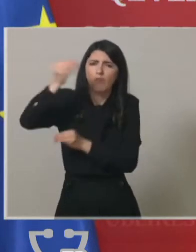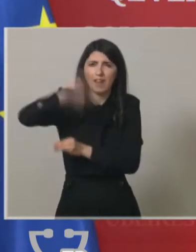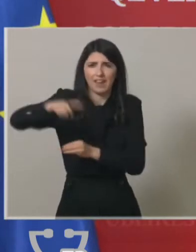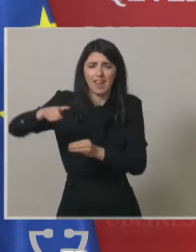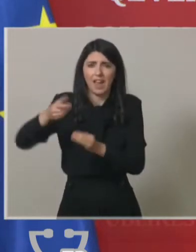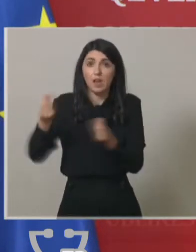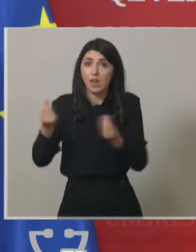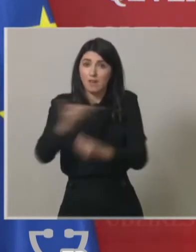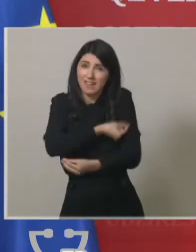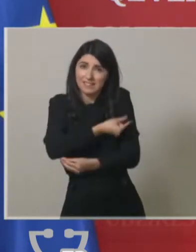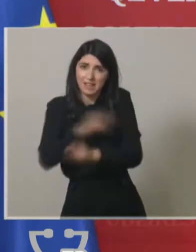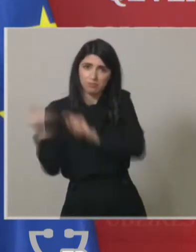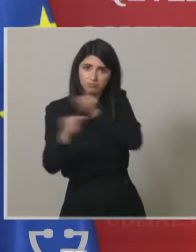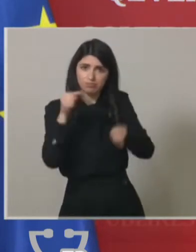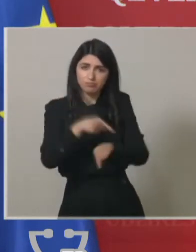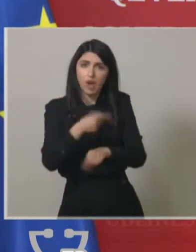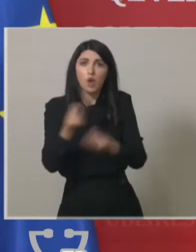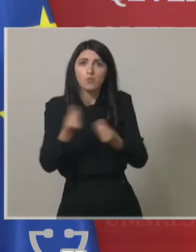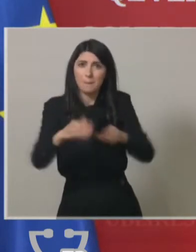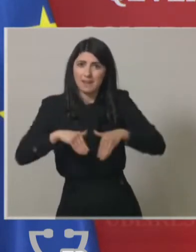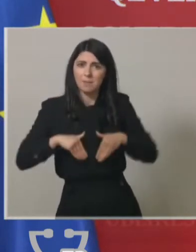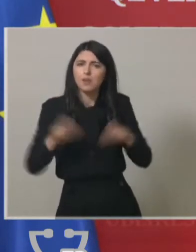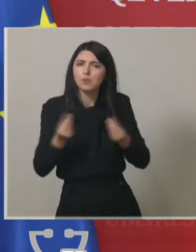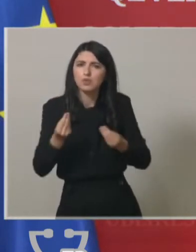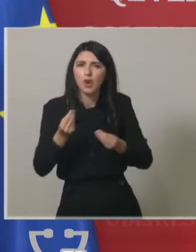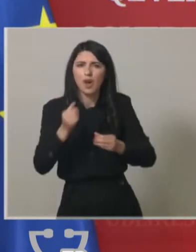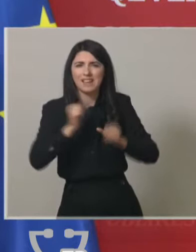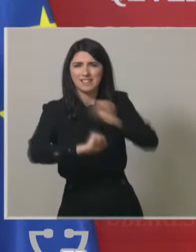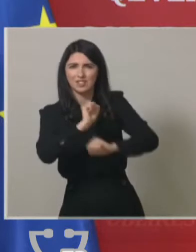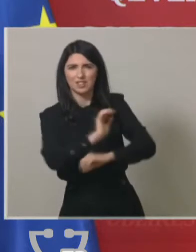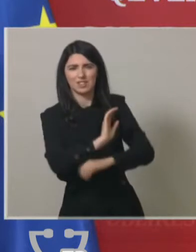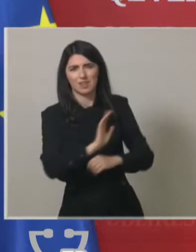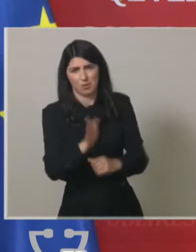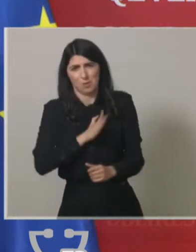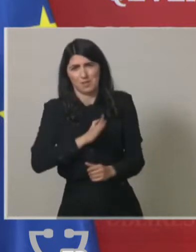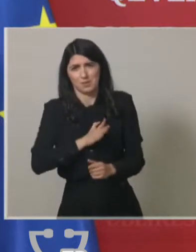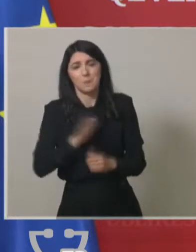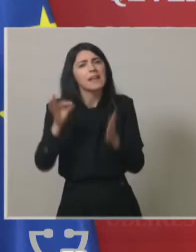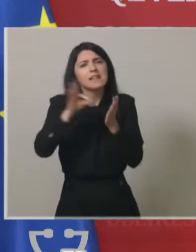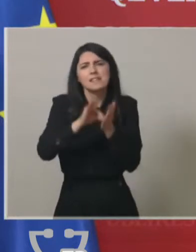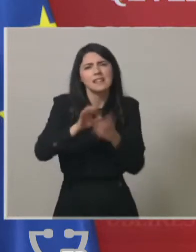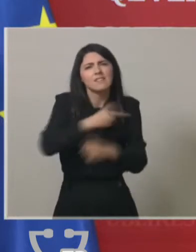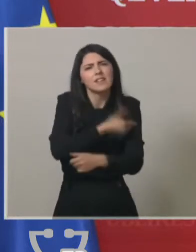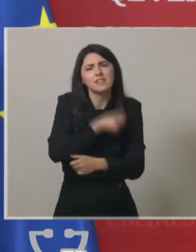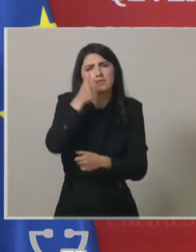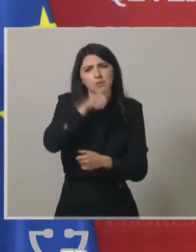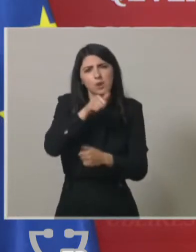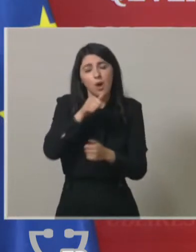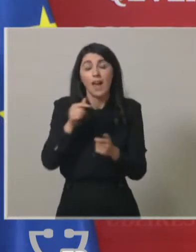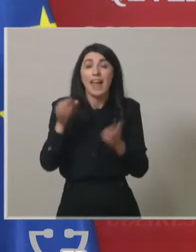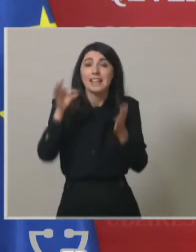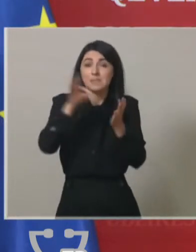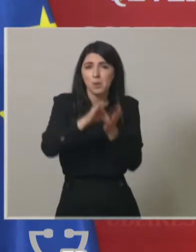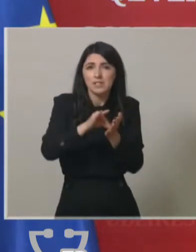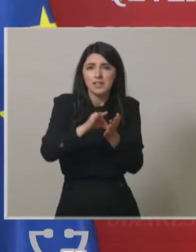да се заштитат од ризикот. Да не заборавиме дека целта на вакцинацијата е да се постигне што